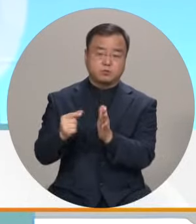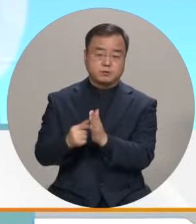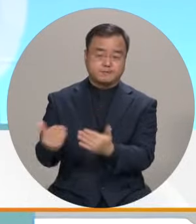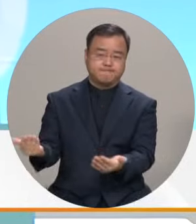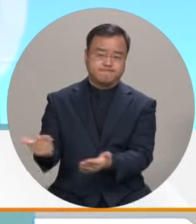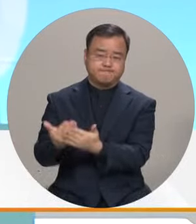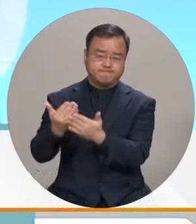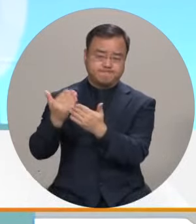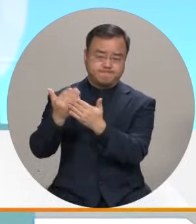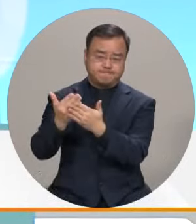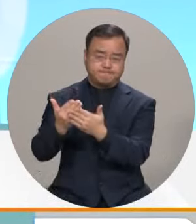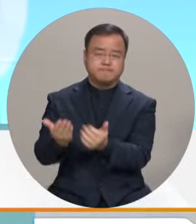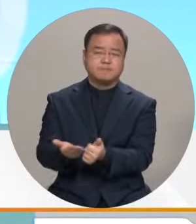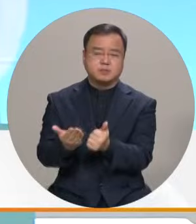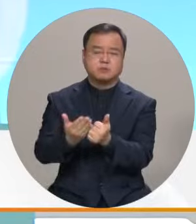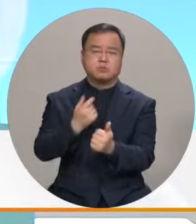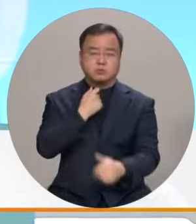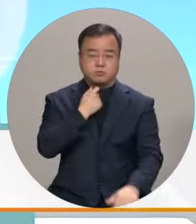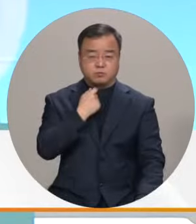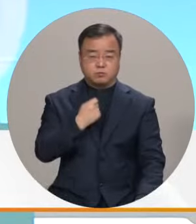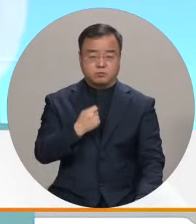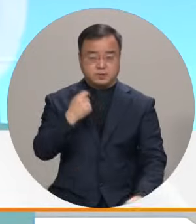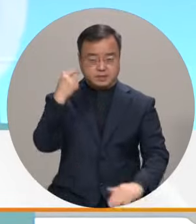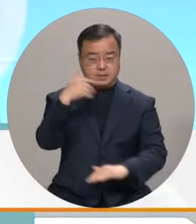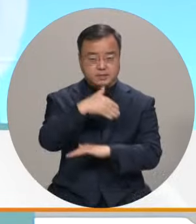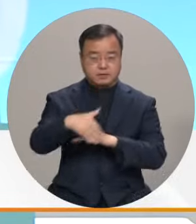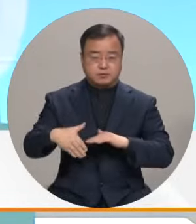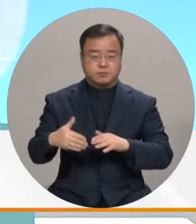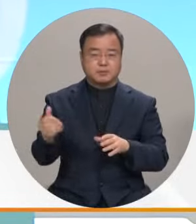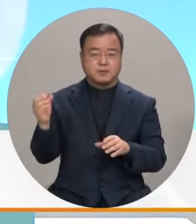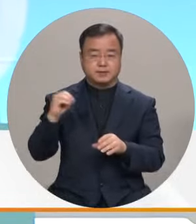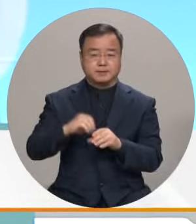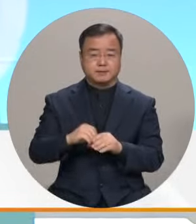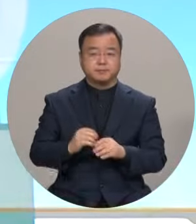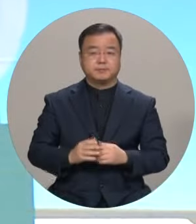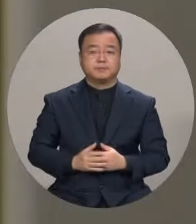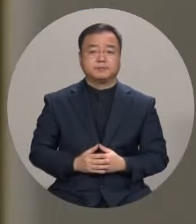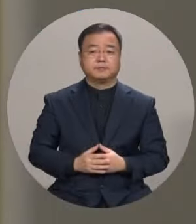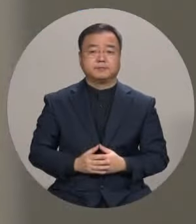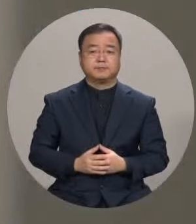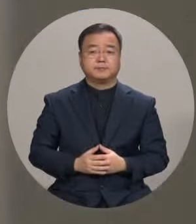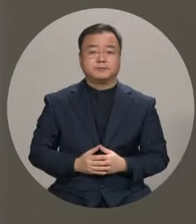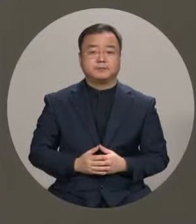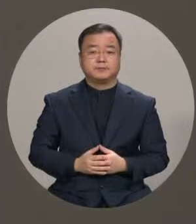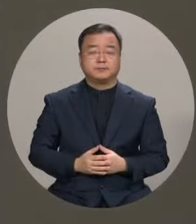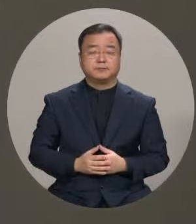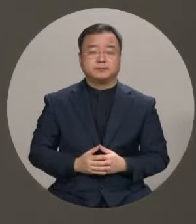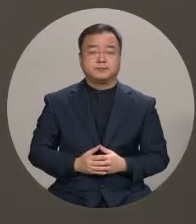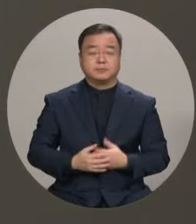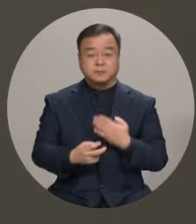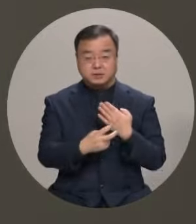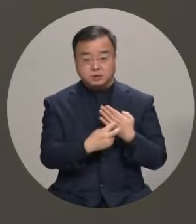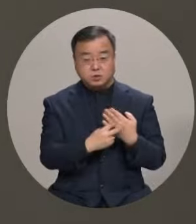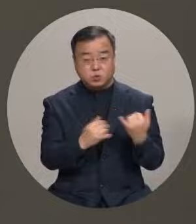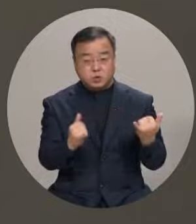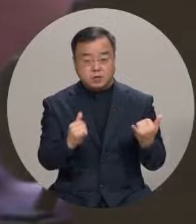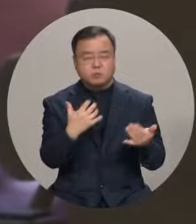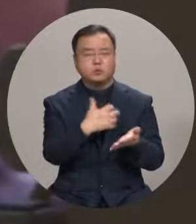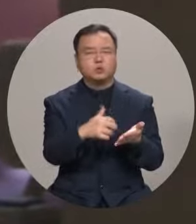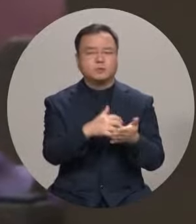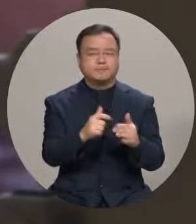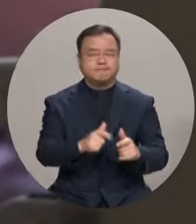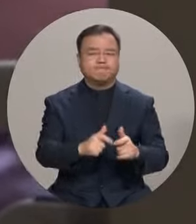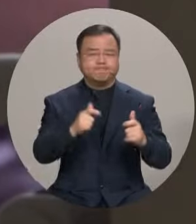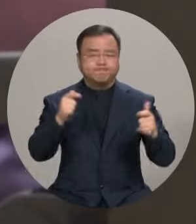발전시키겠다는 그런 저희들의에 계획이 담겨 있습니다 우선 의료 인력을 대거 확충하기로